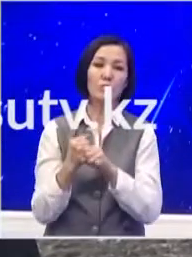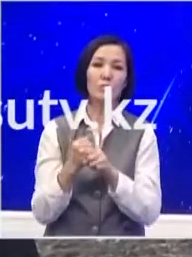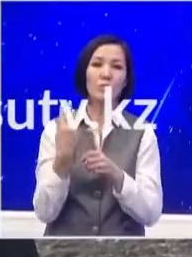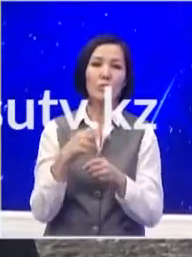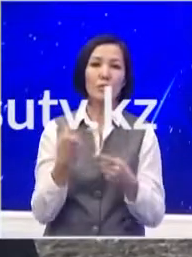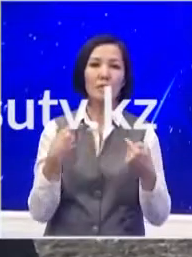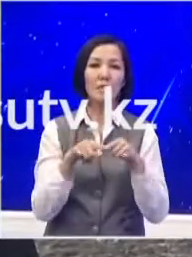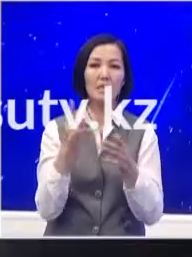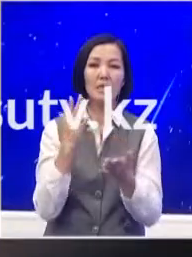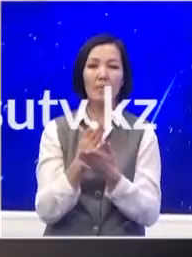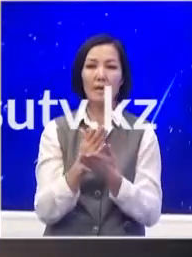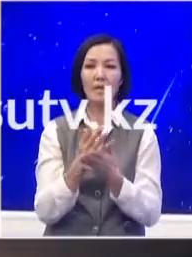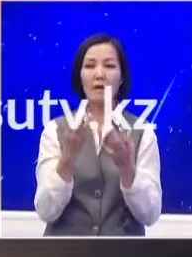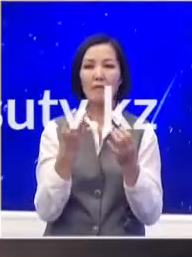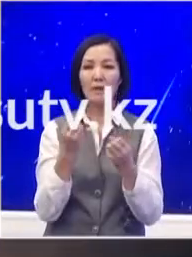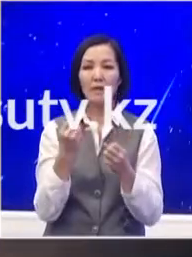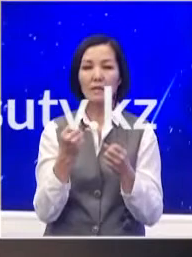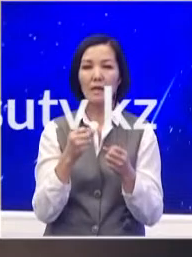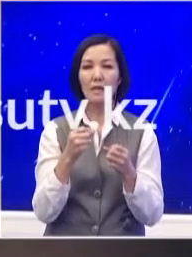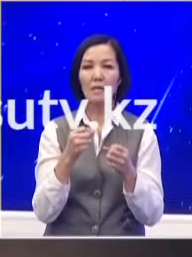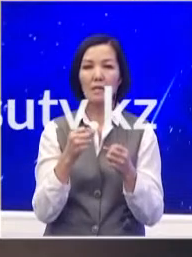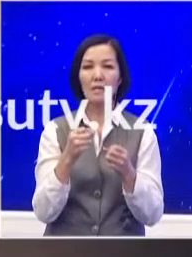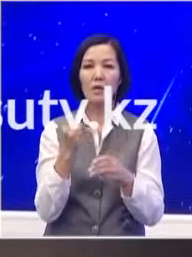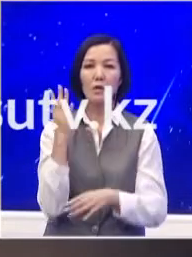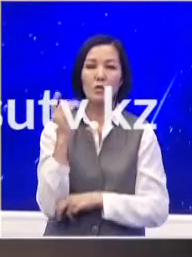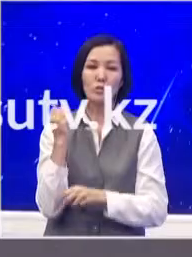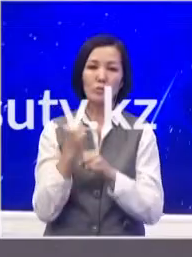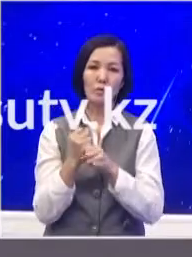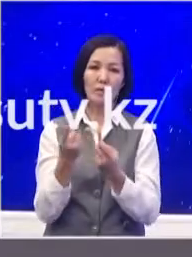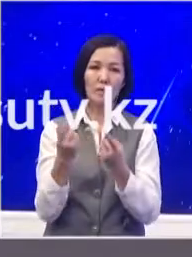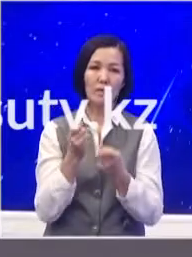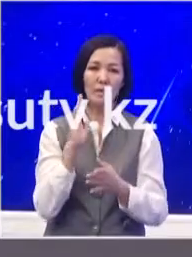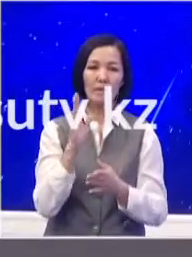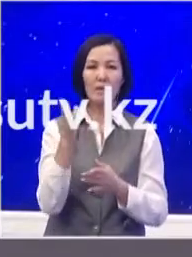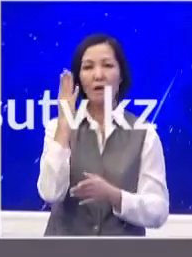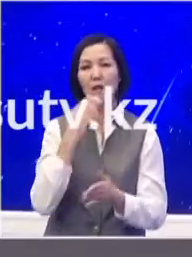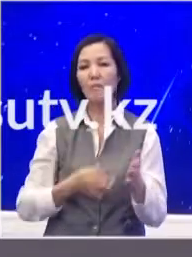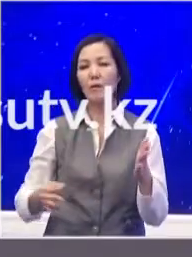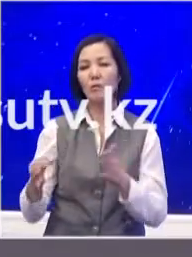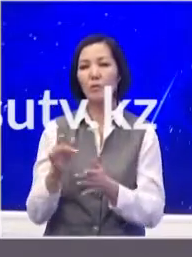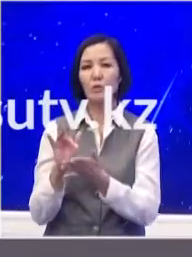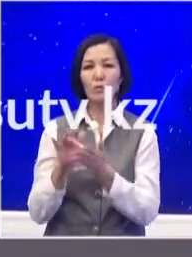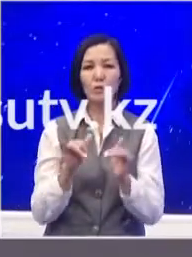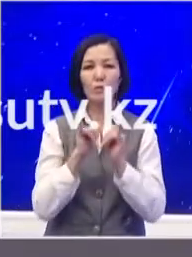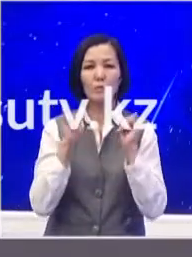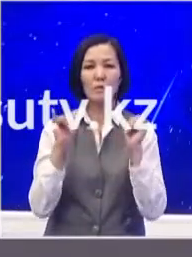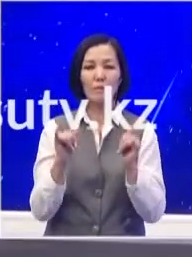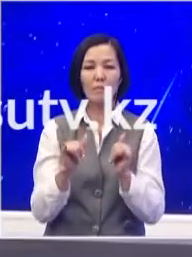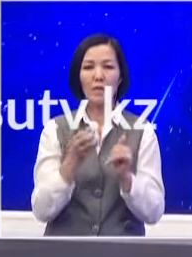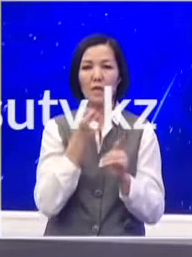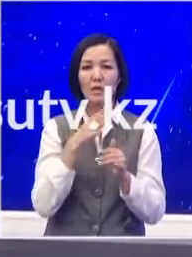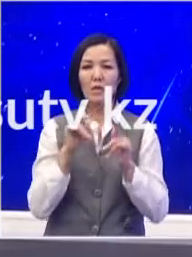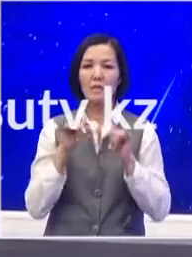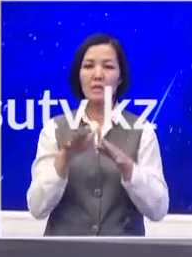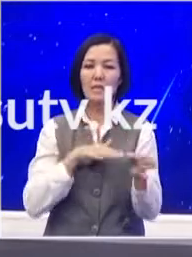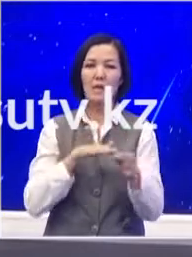техника жұмыс істеп жатыр. Тағы да көліктер әкелініп, жұмысшылар тартылады. Алматы облысында туризмді дамытуда оң істер атқарылуда. Бір